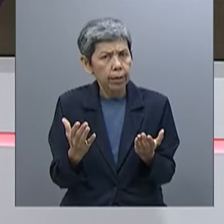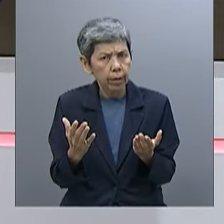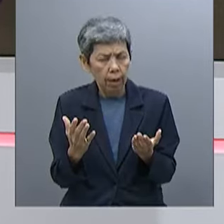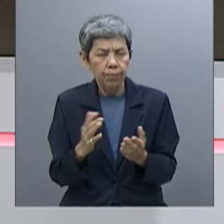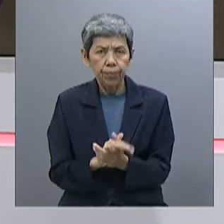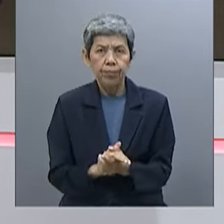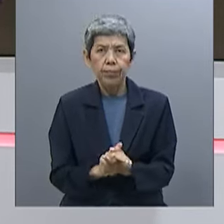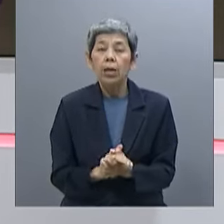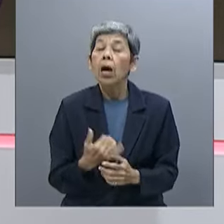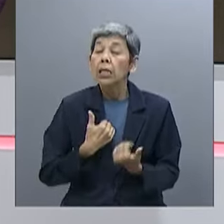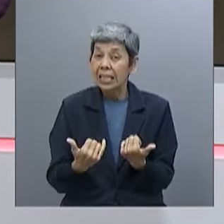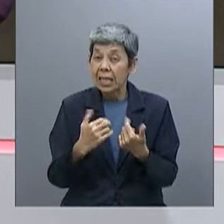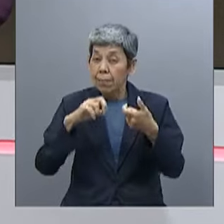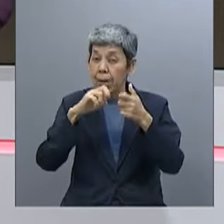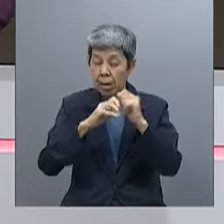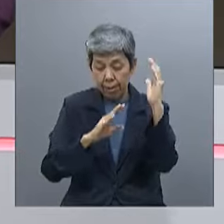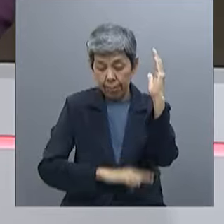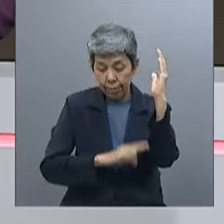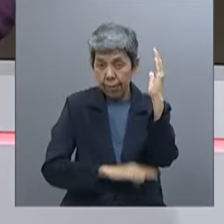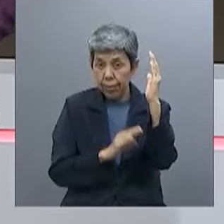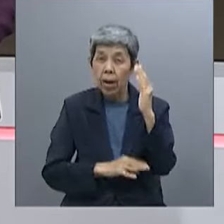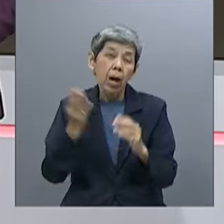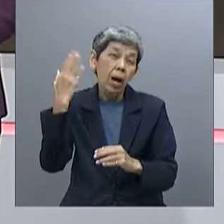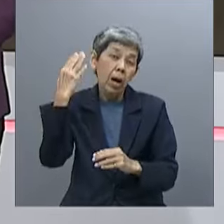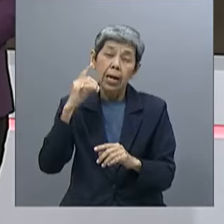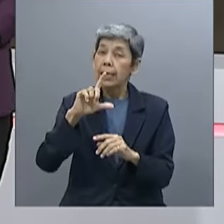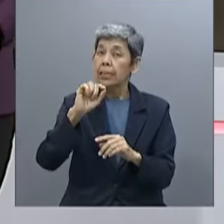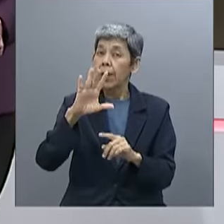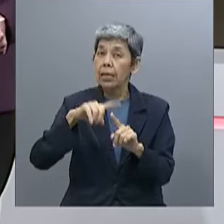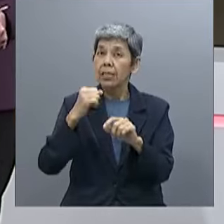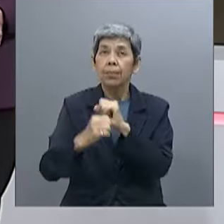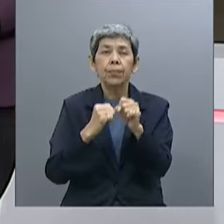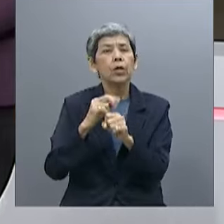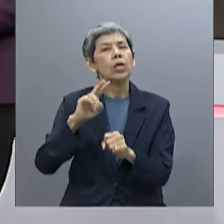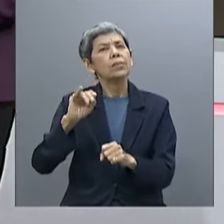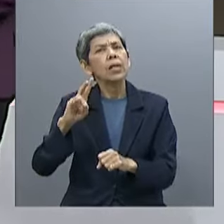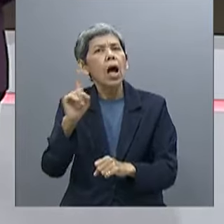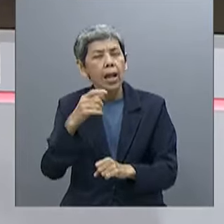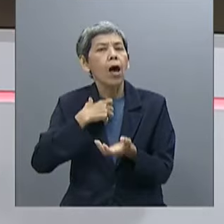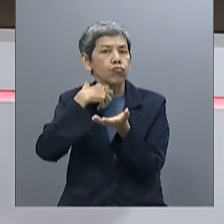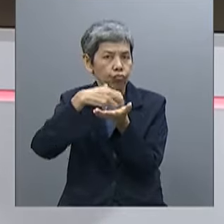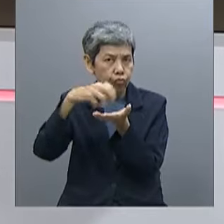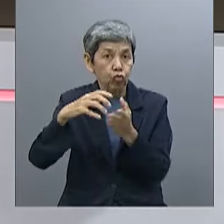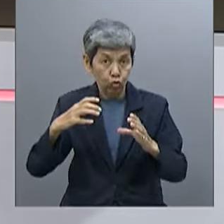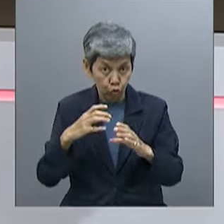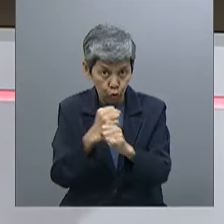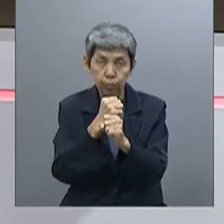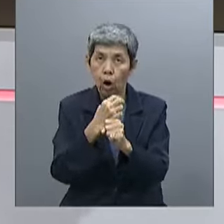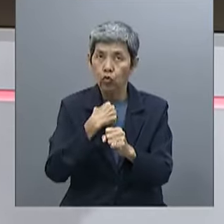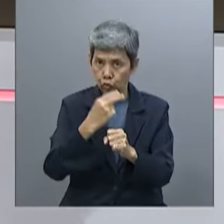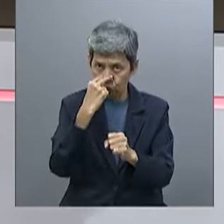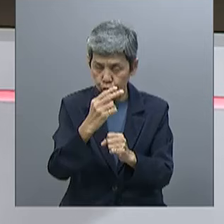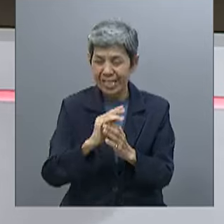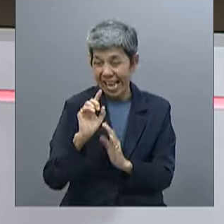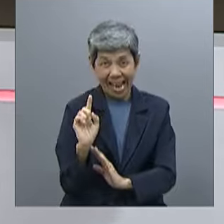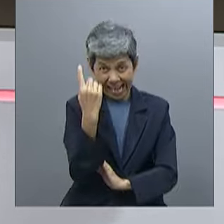ะถามว่าคดีตากใบ25ตุลาคม2547คืออะไรอาจจะเล่าได้โดยสังเขปประมาณนี้ค่ะจุดเ